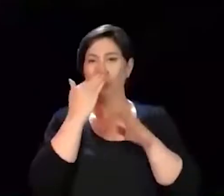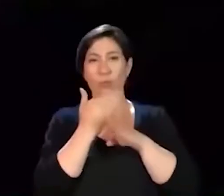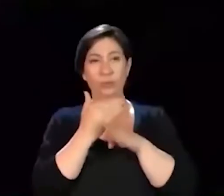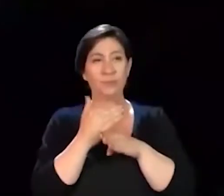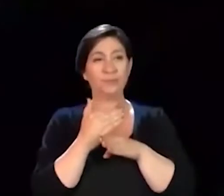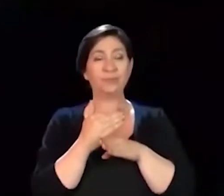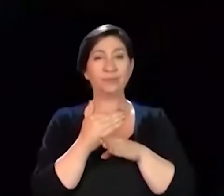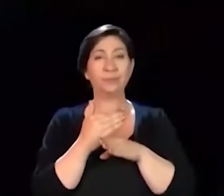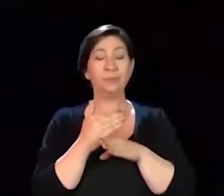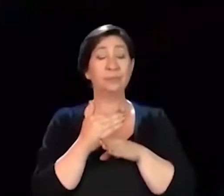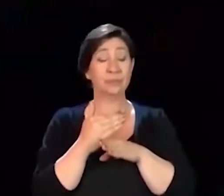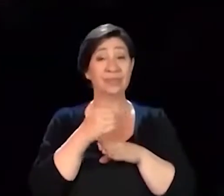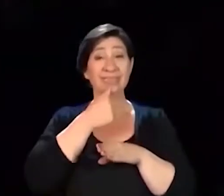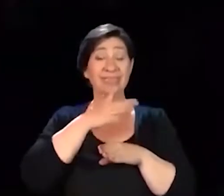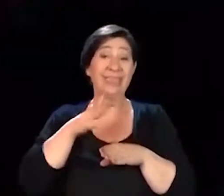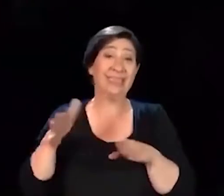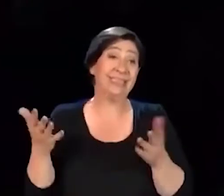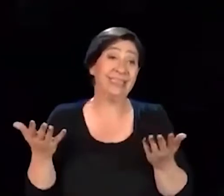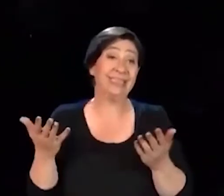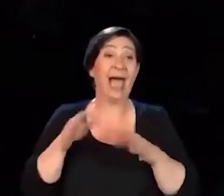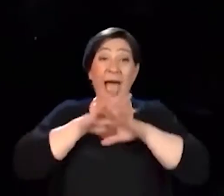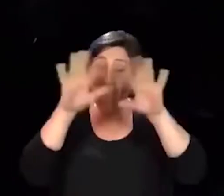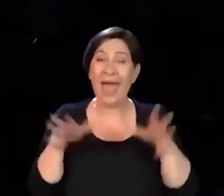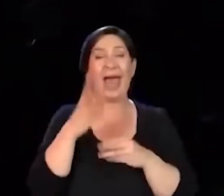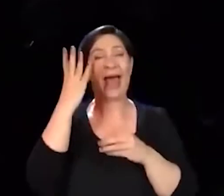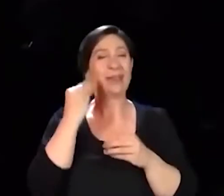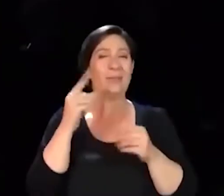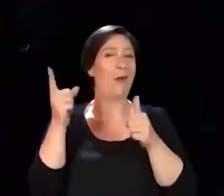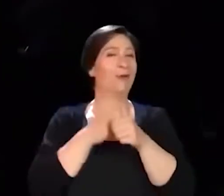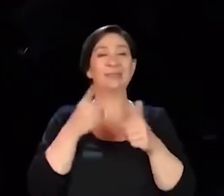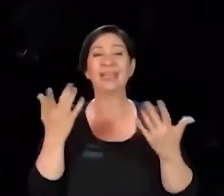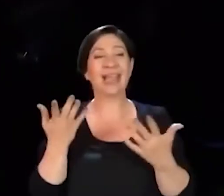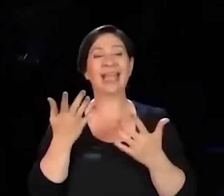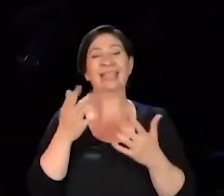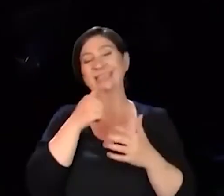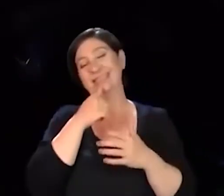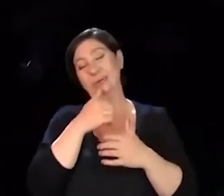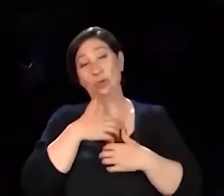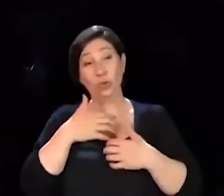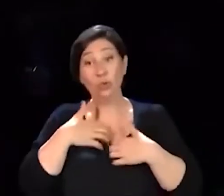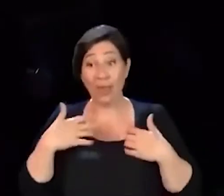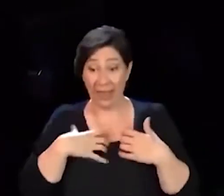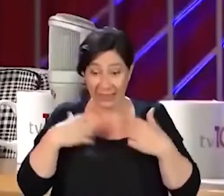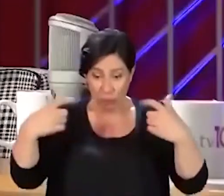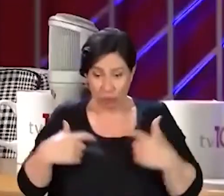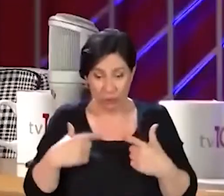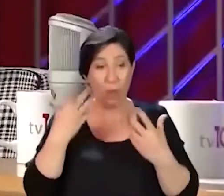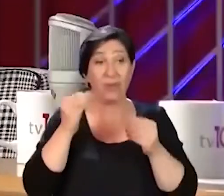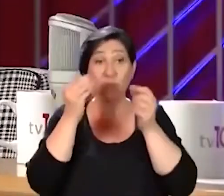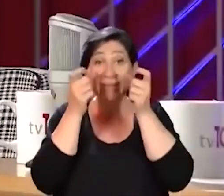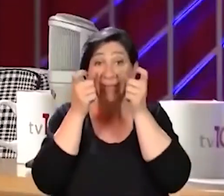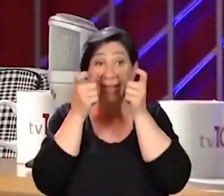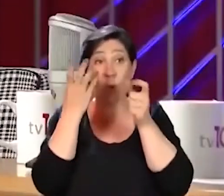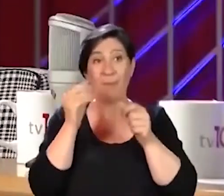şey Tabi Deniz yani her türlü anlamda en önde tutmanız şey tutmanız gereken şey Güvenlik oluyor hep en dikkat